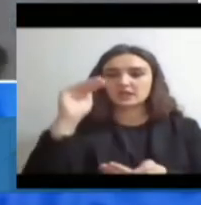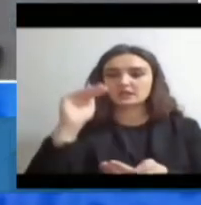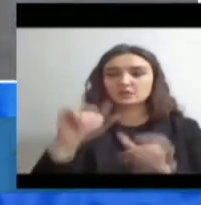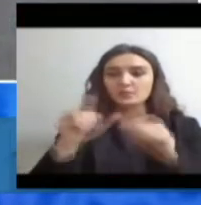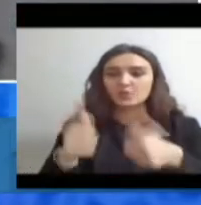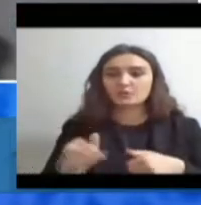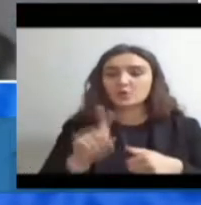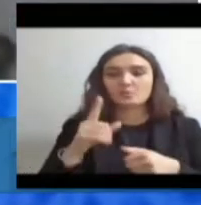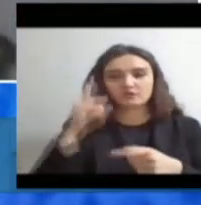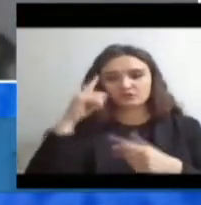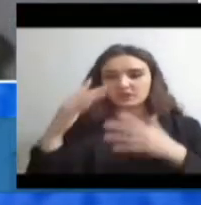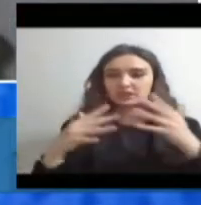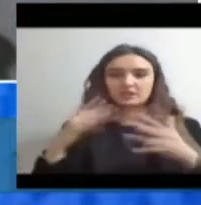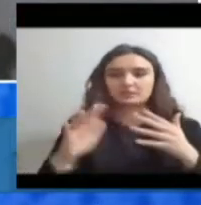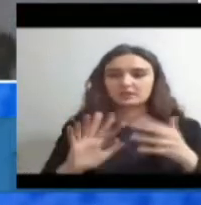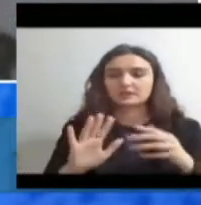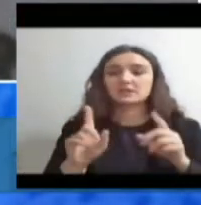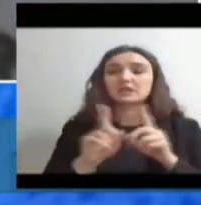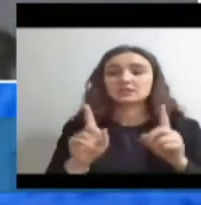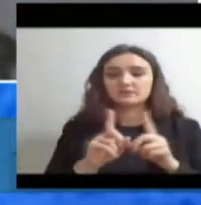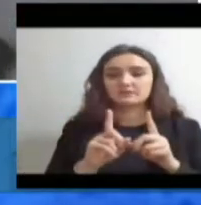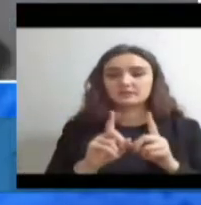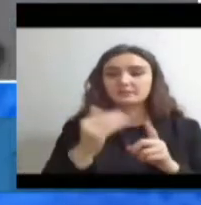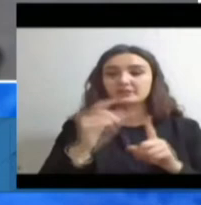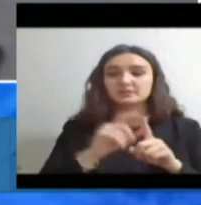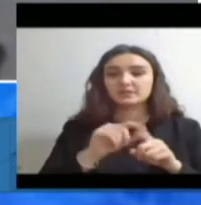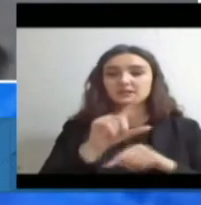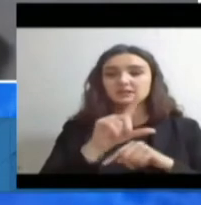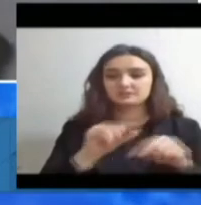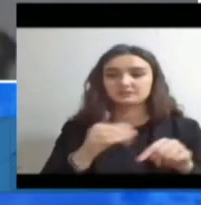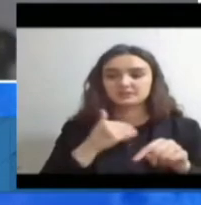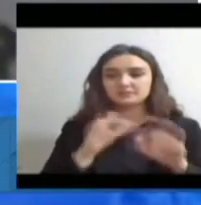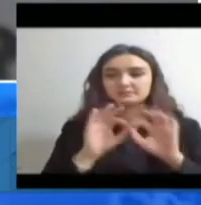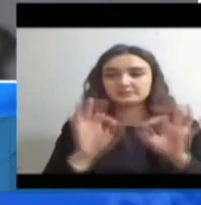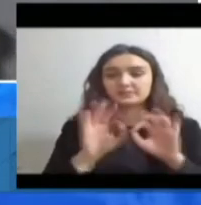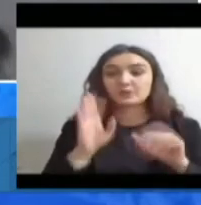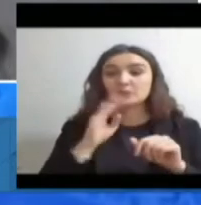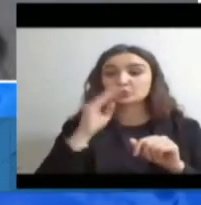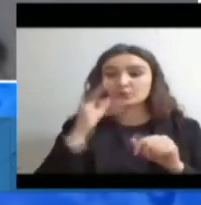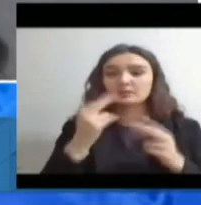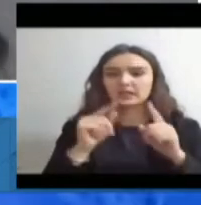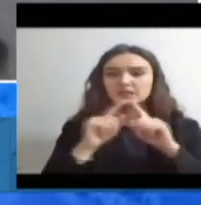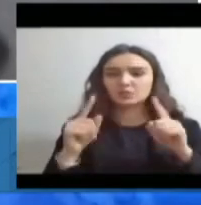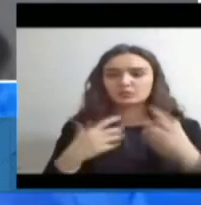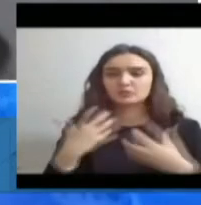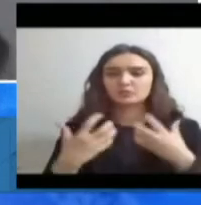დაიბნეს, ხომ? ასევე მინდა თქვენს ფრაზას გამოვეხმაურო, როდესაც თქვით, რომ მშობლები განსაკუთრებით შფოთავენ.